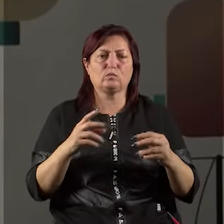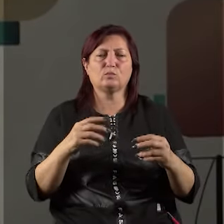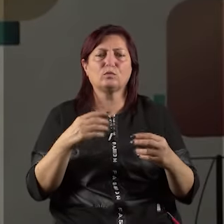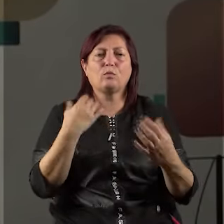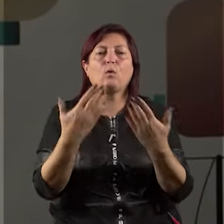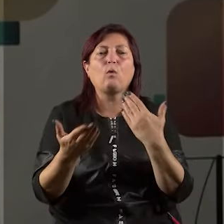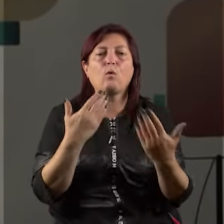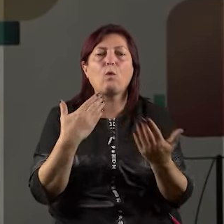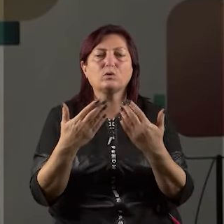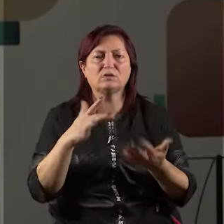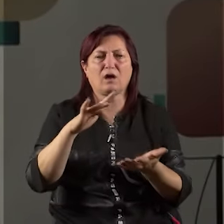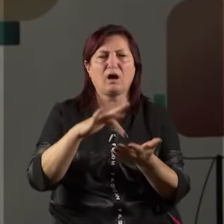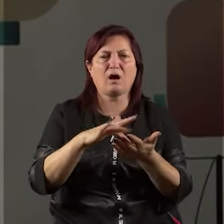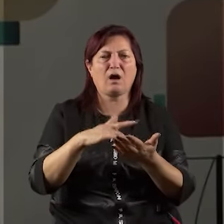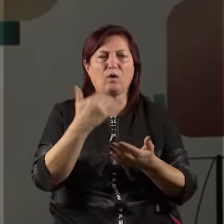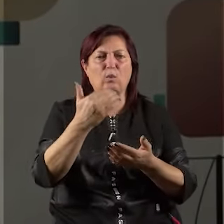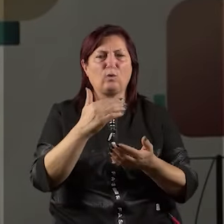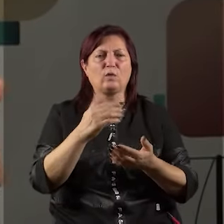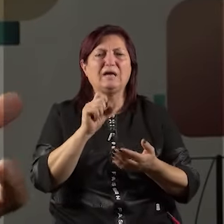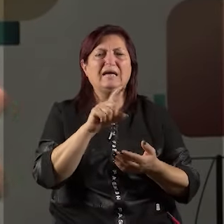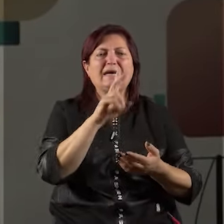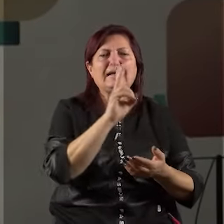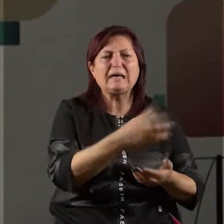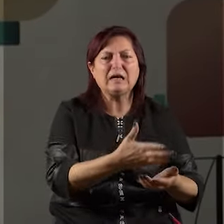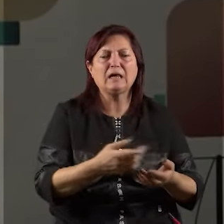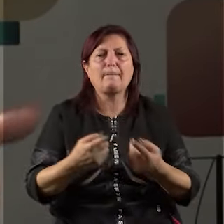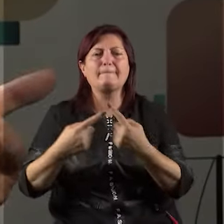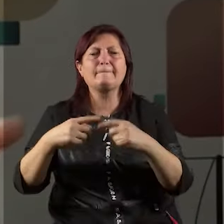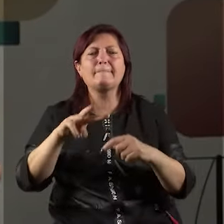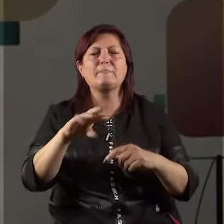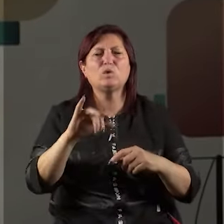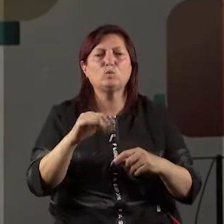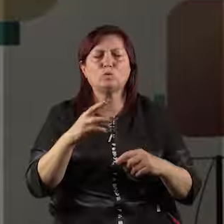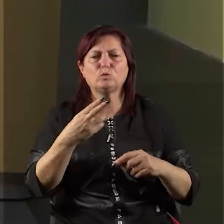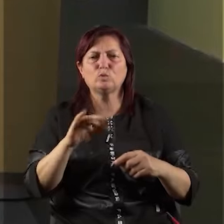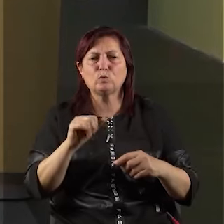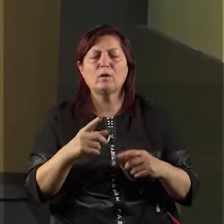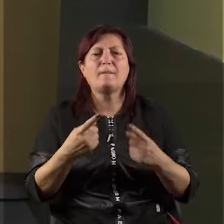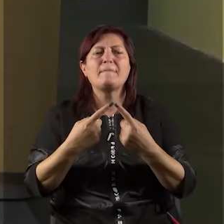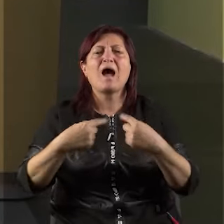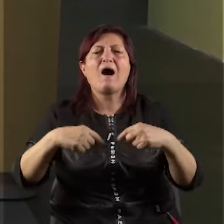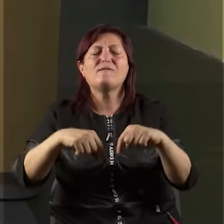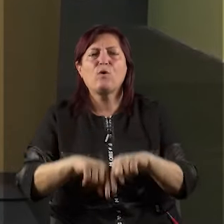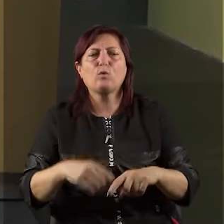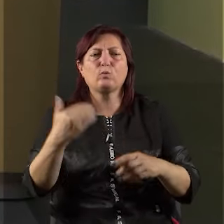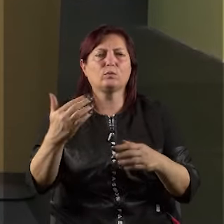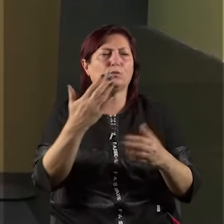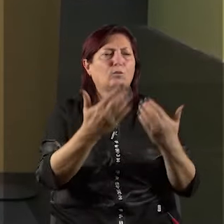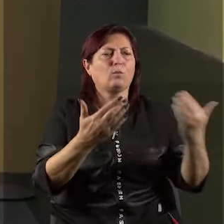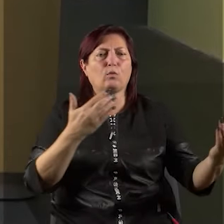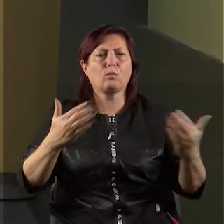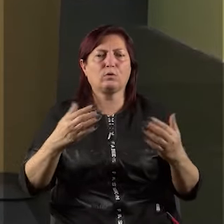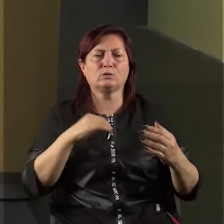բացակայությունն է, քաղաքական կուսակցությունների, միությունների, միավորումների, ընդհանրապես երկխոսությունը դուրս